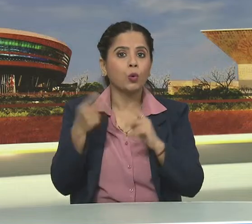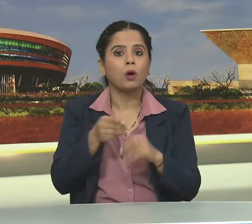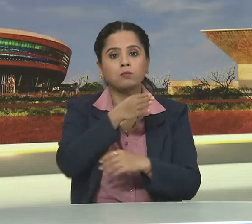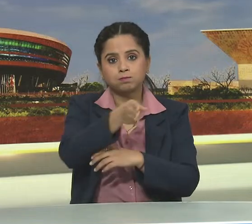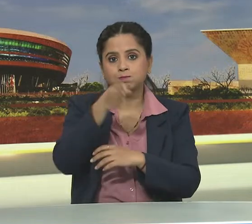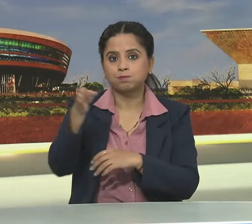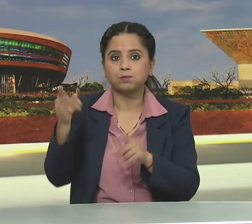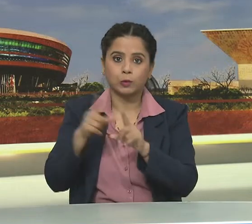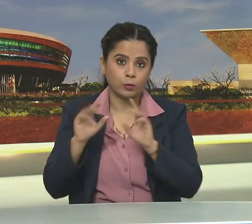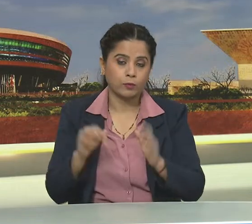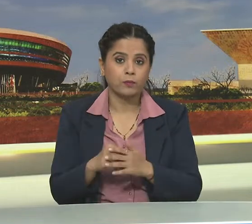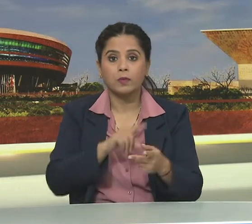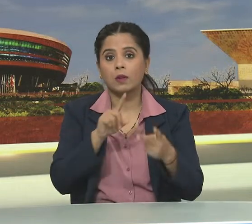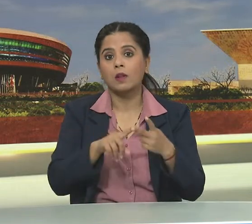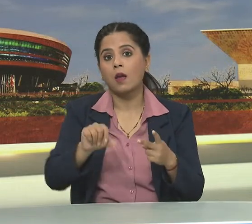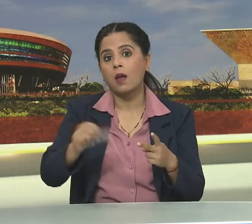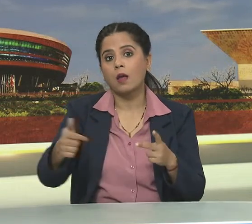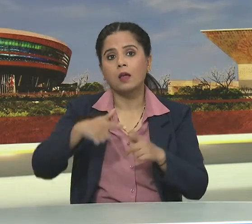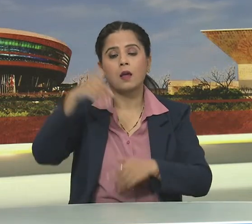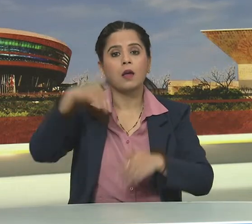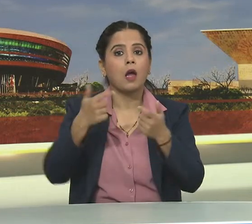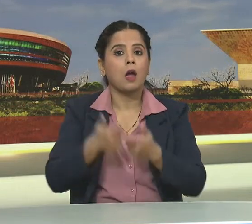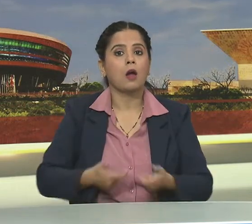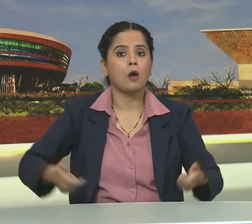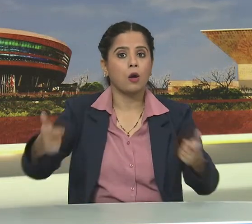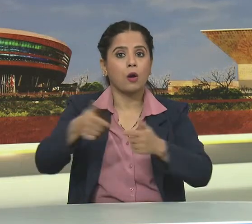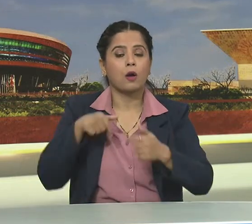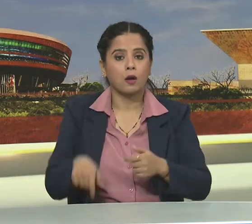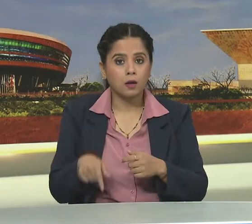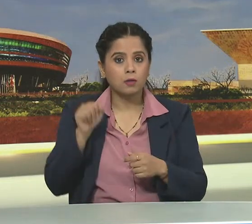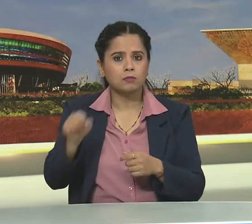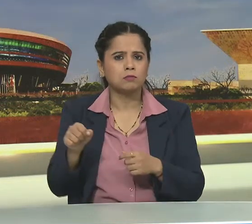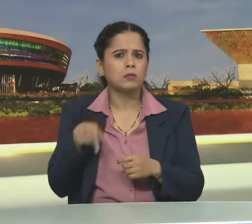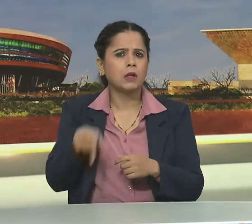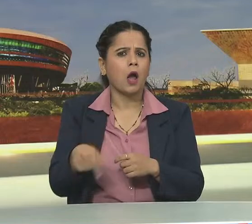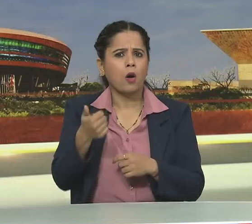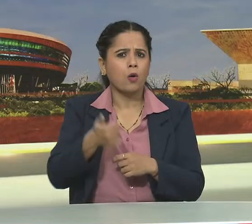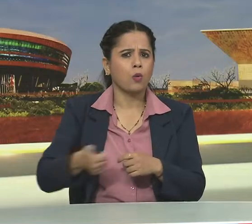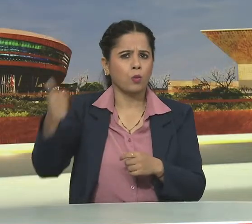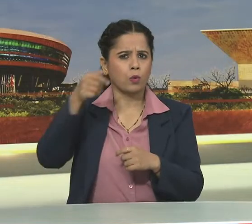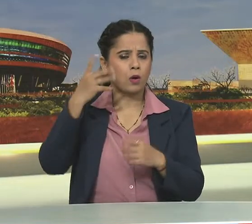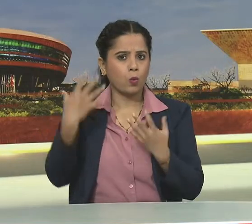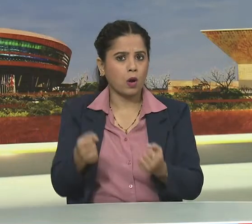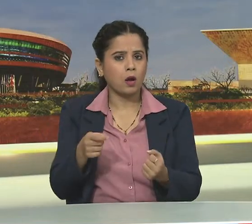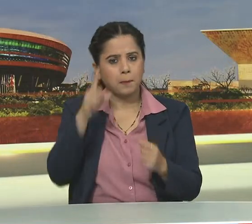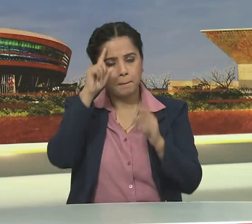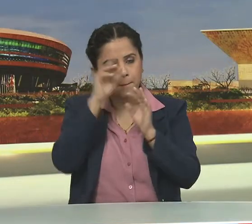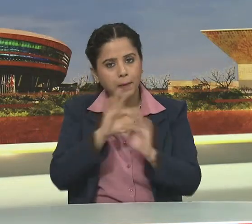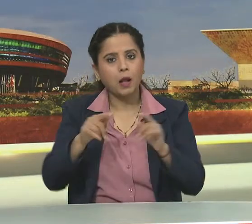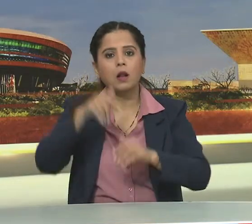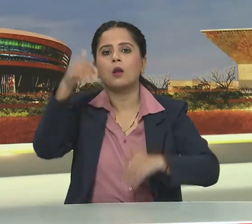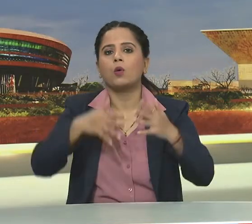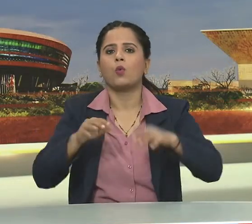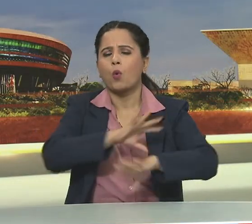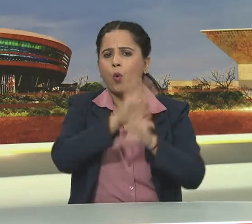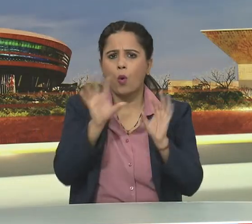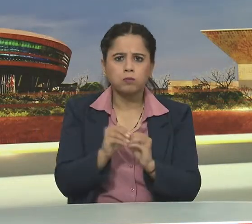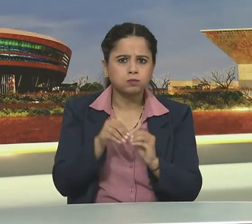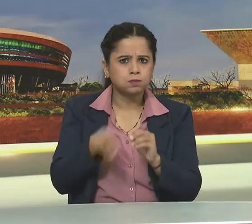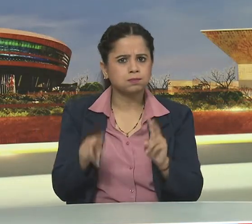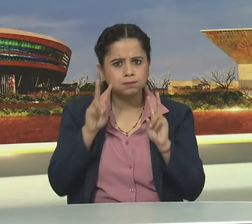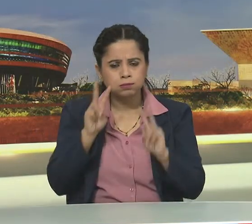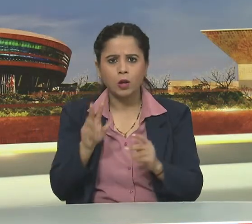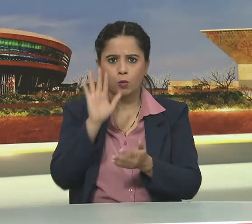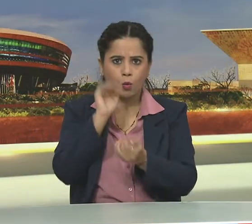हैं। वहीं दूसरी ओर निर्वाचन आयोग और प्रशासनिक महकमा शांतिपूर्ण मतदान के लिए सभी आवश्यक तैयारियों को